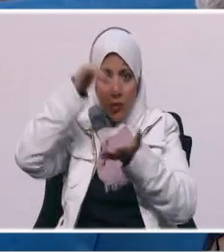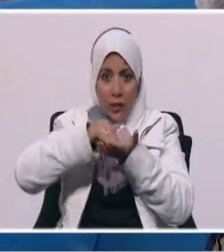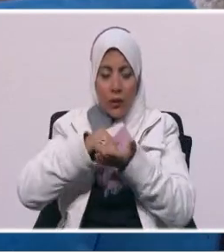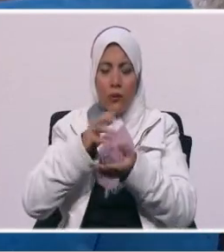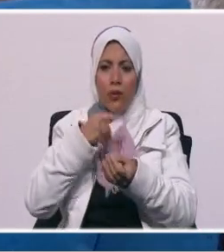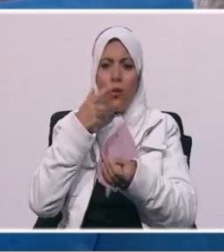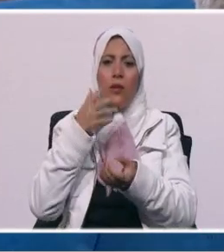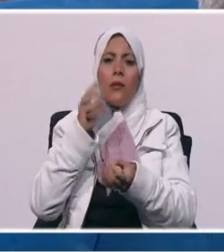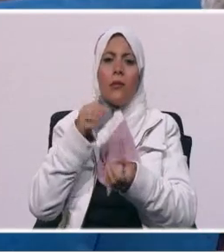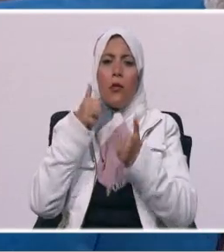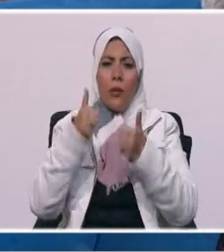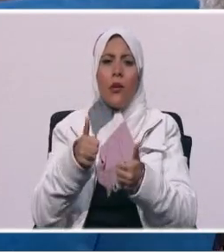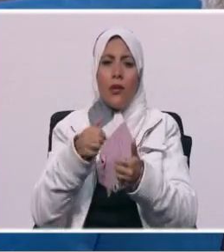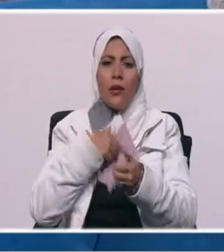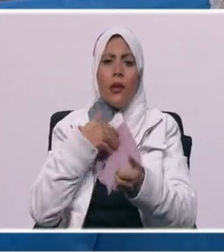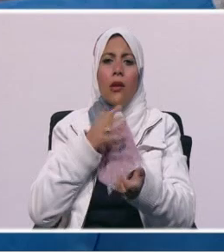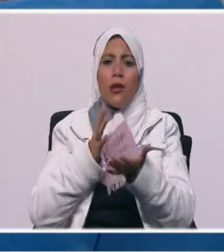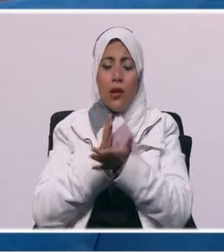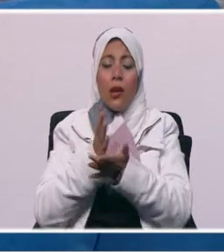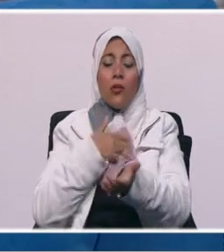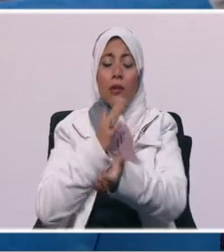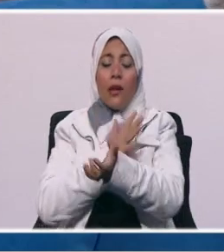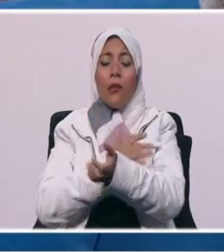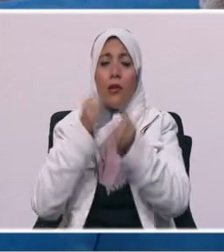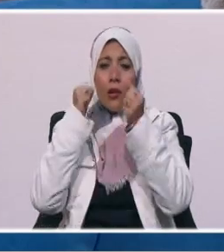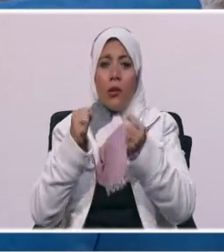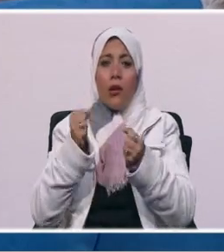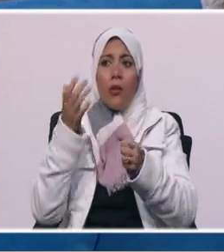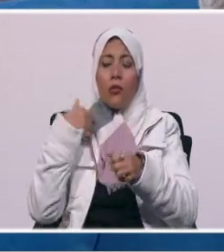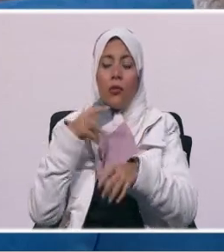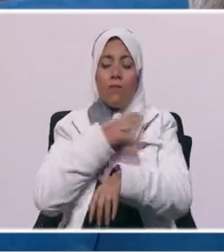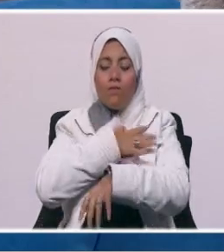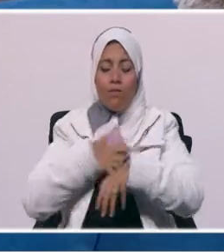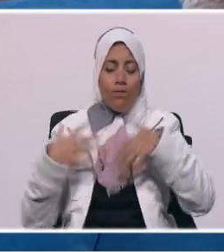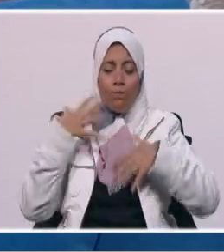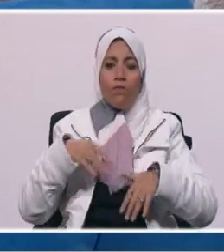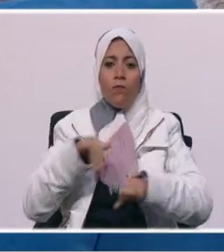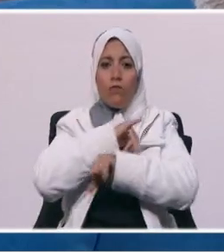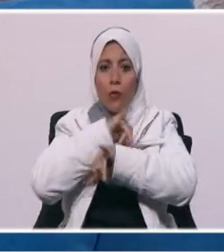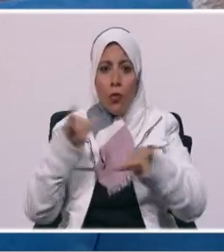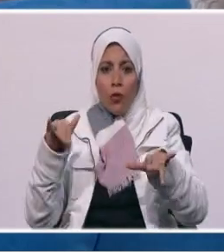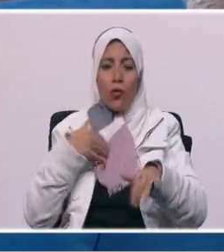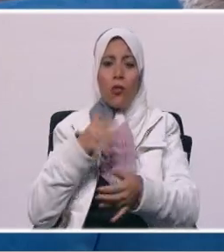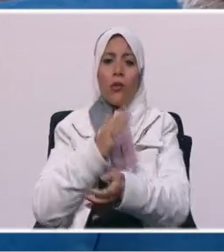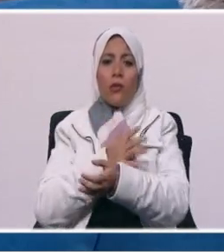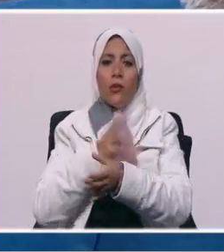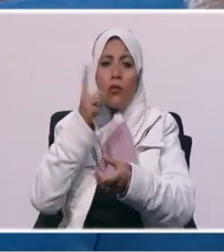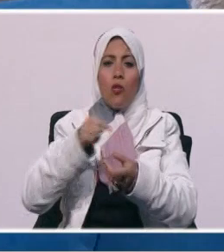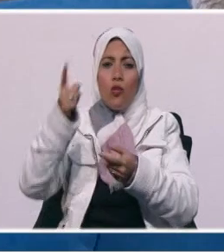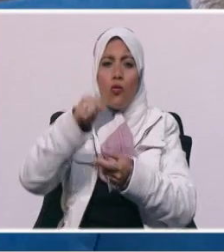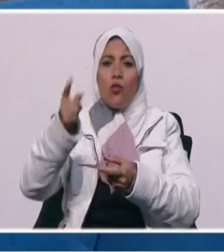فتره فقدت الحياه الطبيعيه دي من كتر الالم، من كتر الاوجاع اللي بحسها باستمرار بشكل شبه يومي،